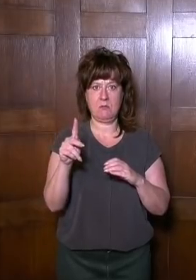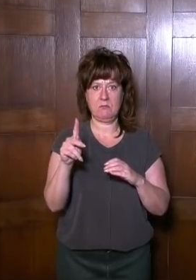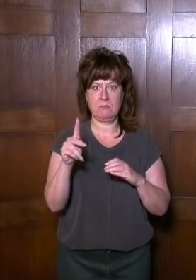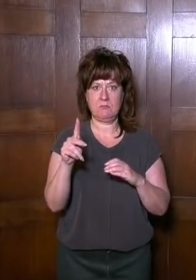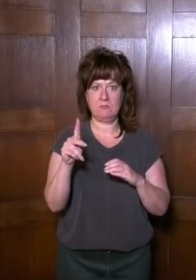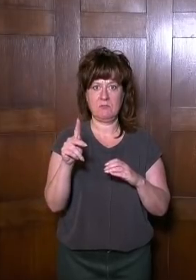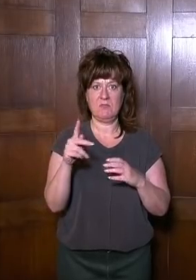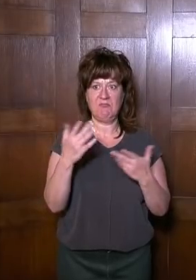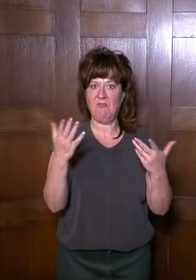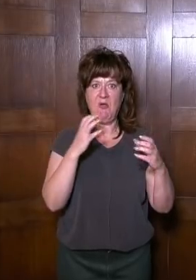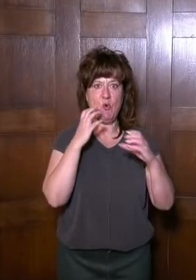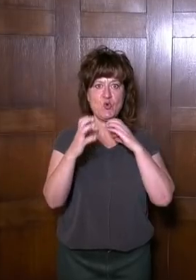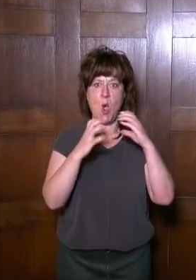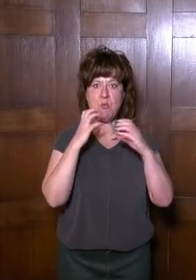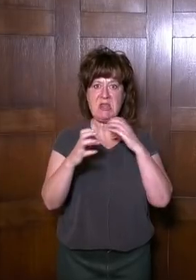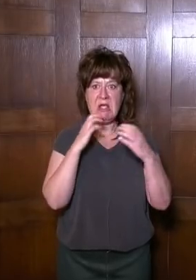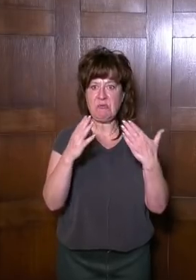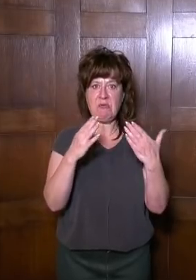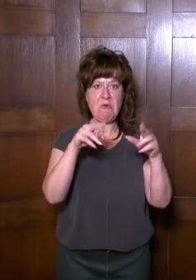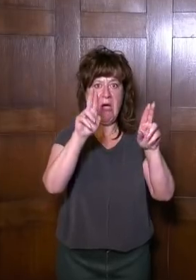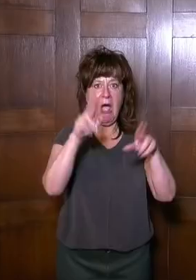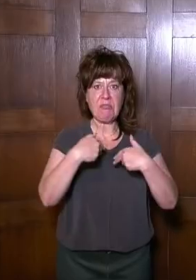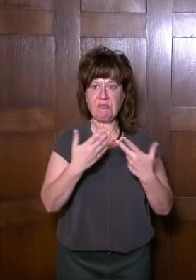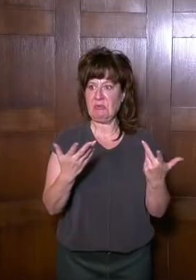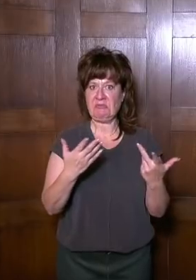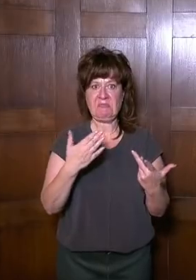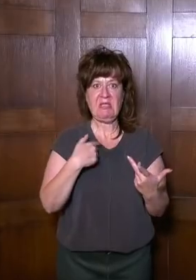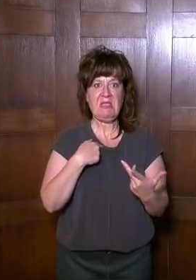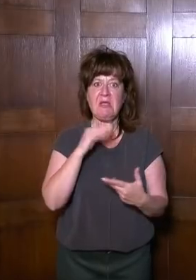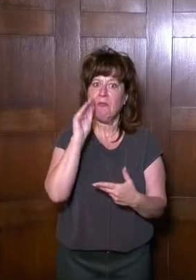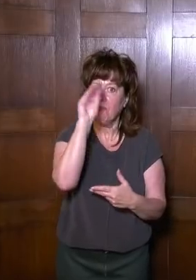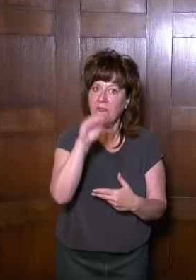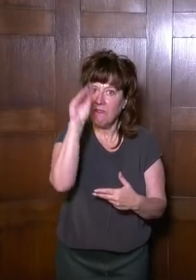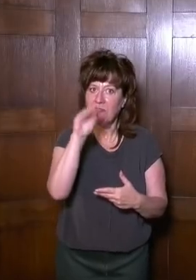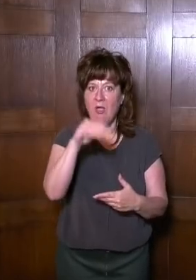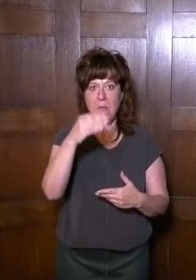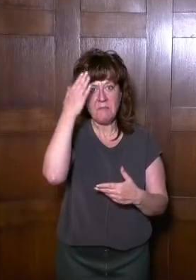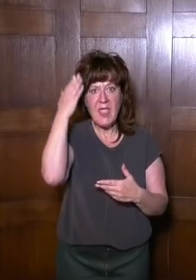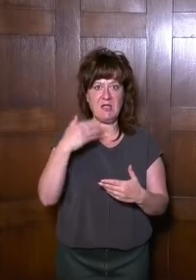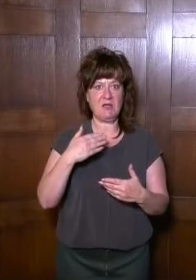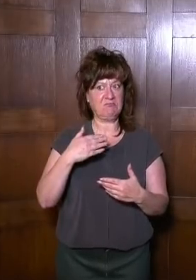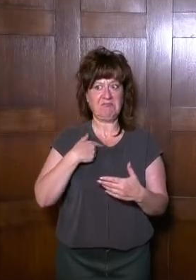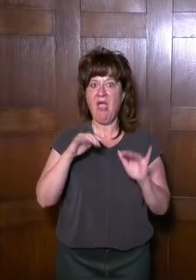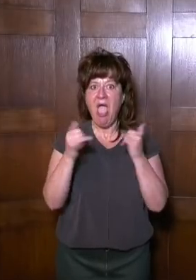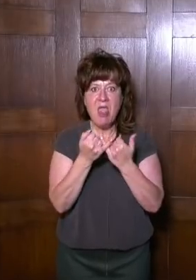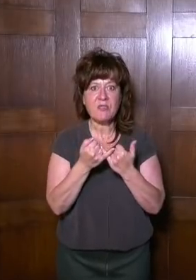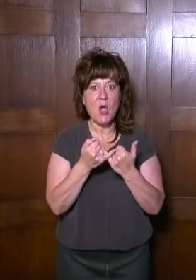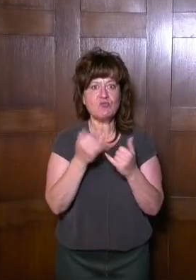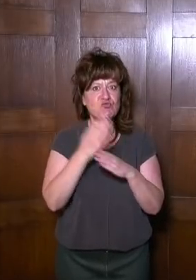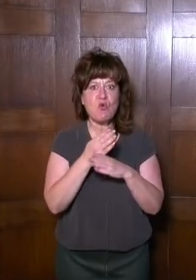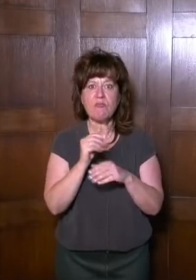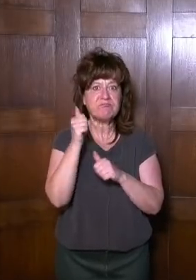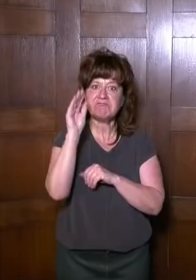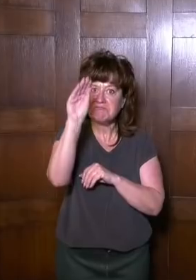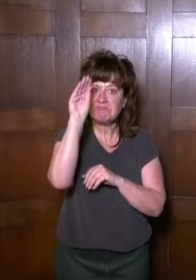die keinerlei Reaktion auf die Bedenken und Einwände, die wir von Elternseite angebracht haben, gezeigt haben, die